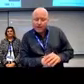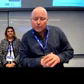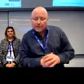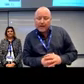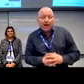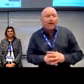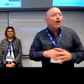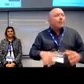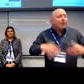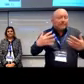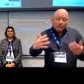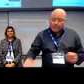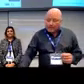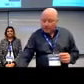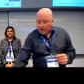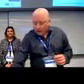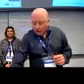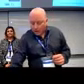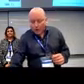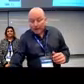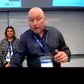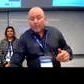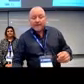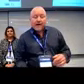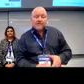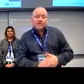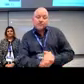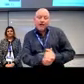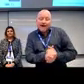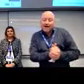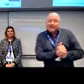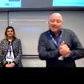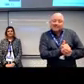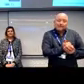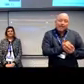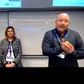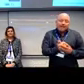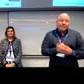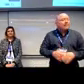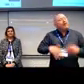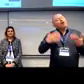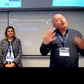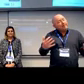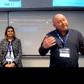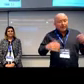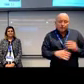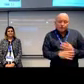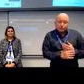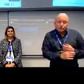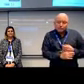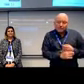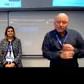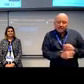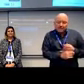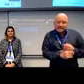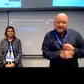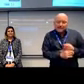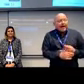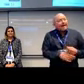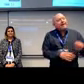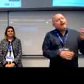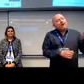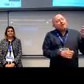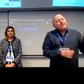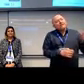veut faire au départ pour développer là, des compétences en Excel. Évidemment, on va offrir une ressource en